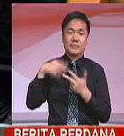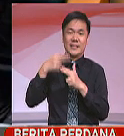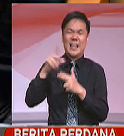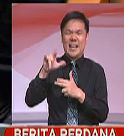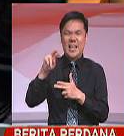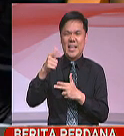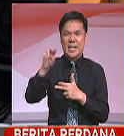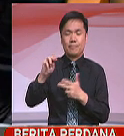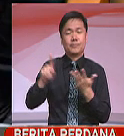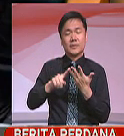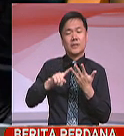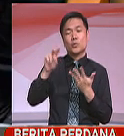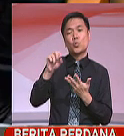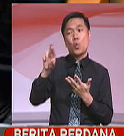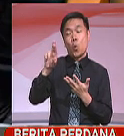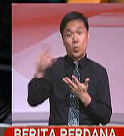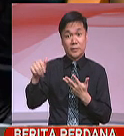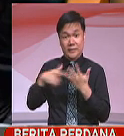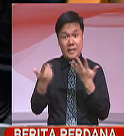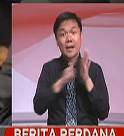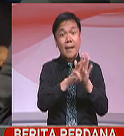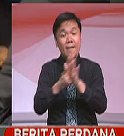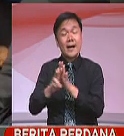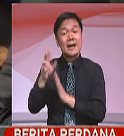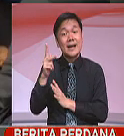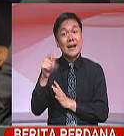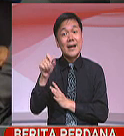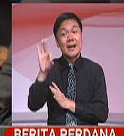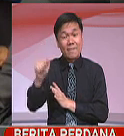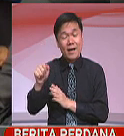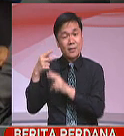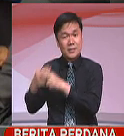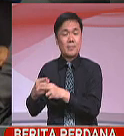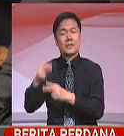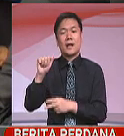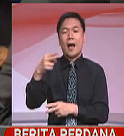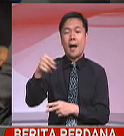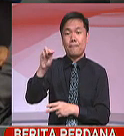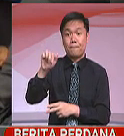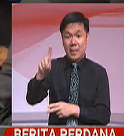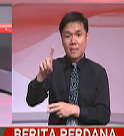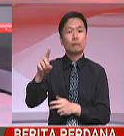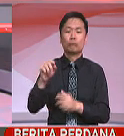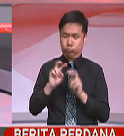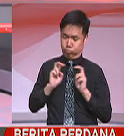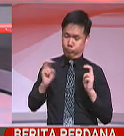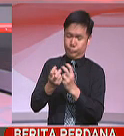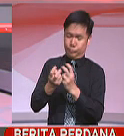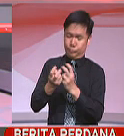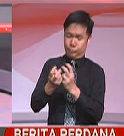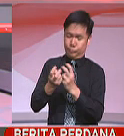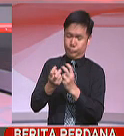serta norizan sendiri yang turut ditemani wakil dari kVA Ahmad Mudzakir hamil hai